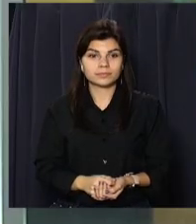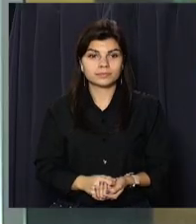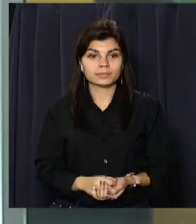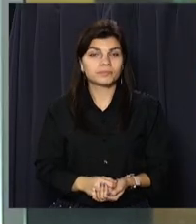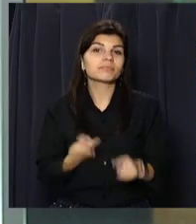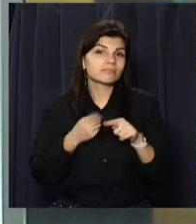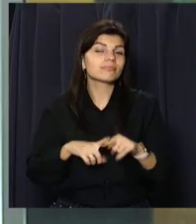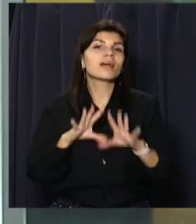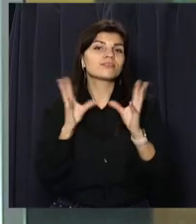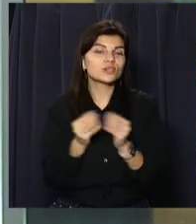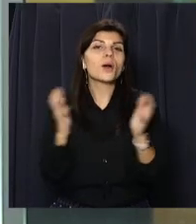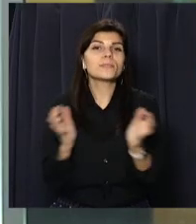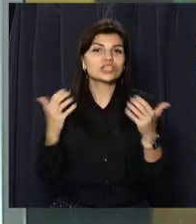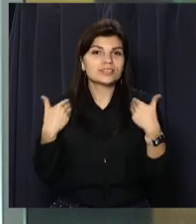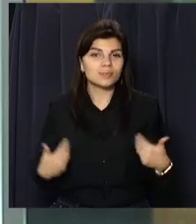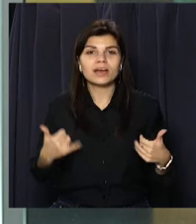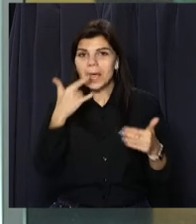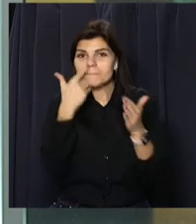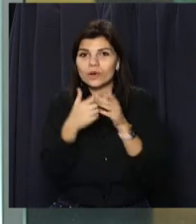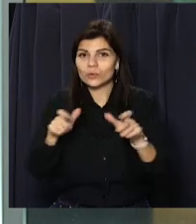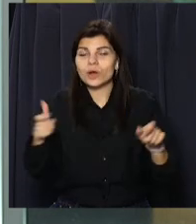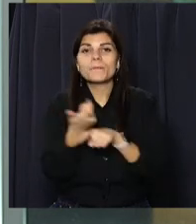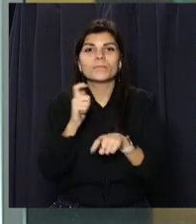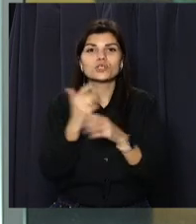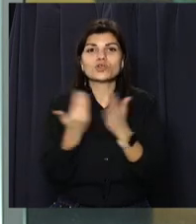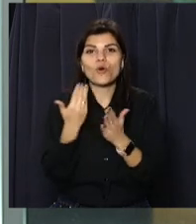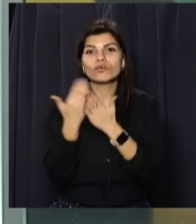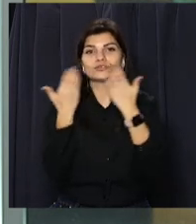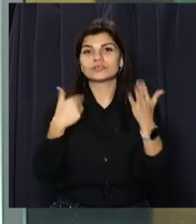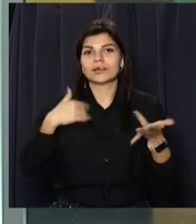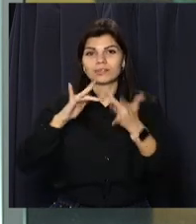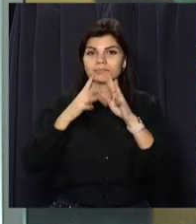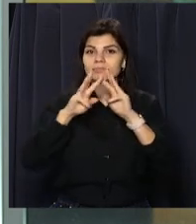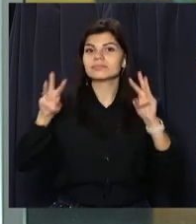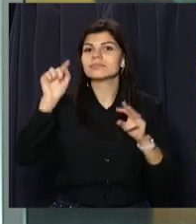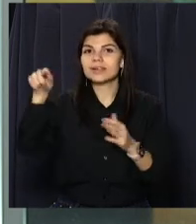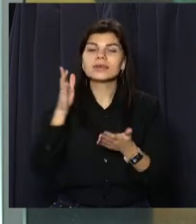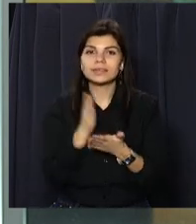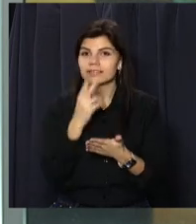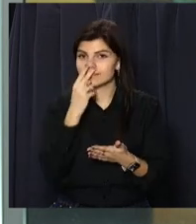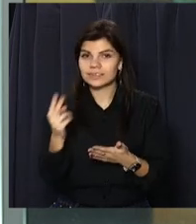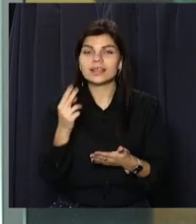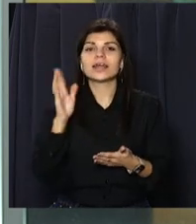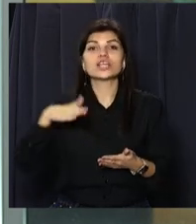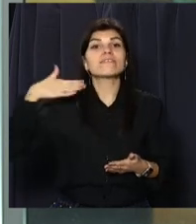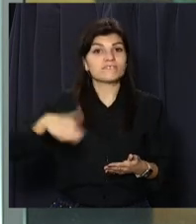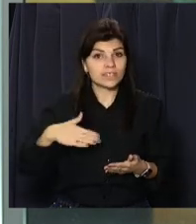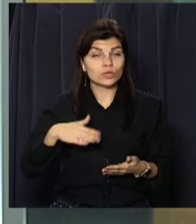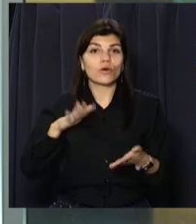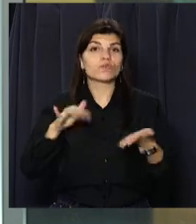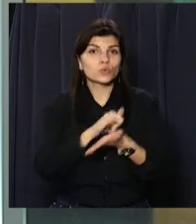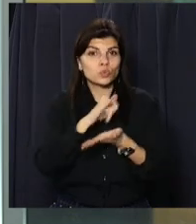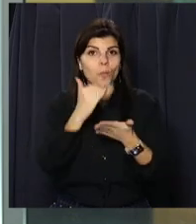На цьому все. Бережіть себе та близьких. Більше новин читайте на нашому сайті opentv.media. Сюжети переглядайте